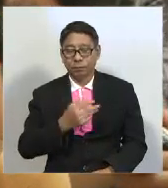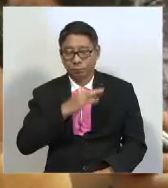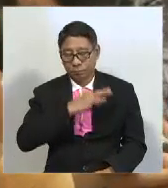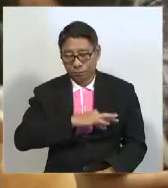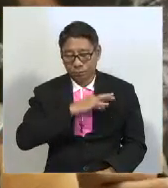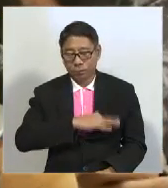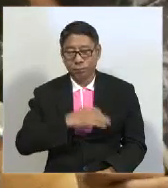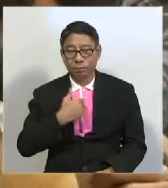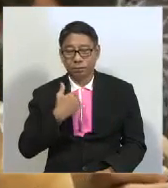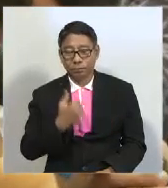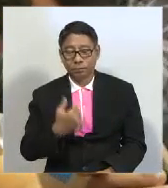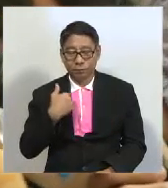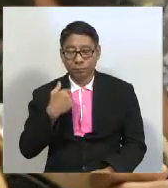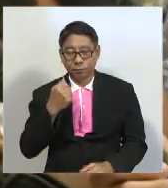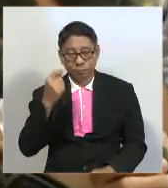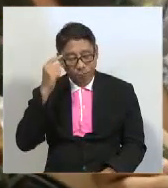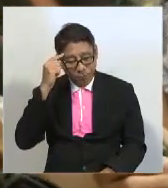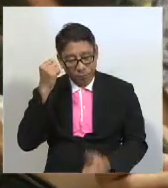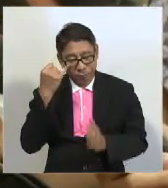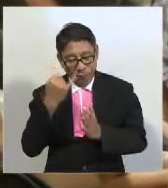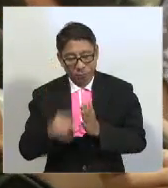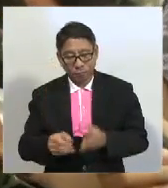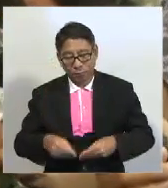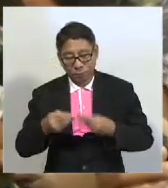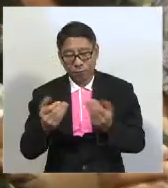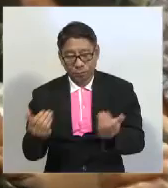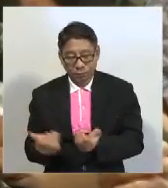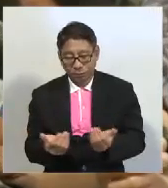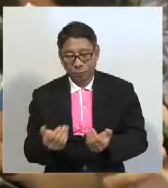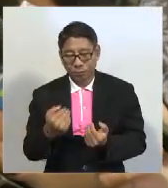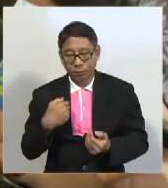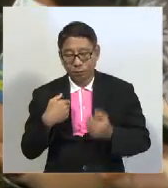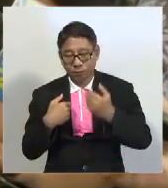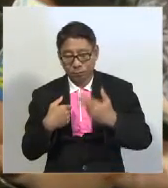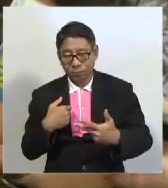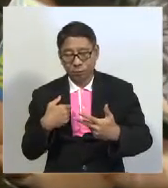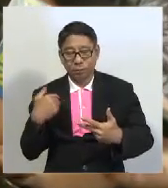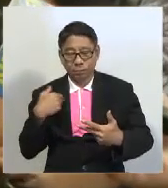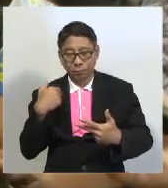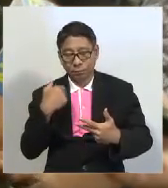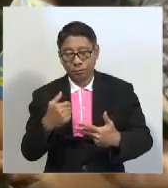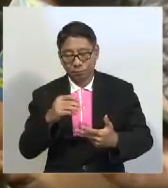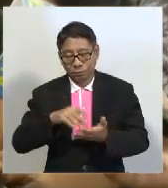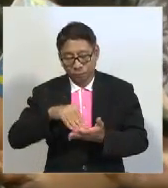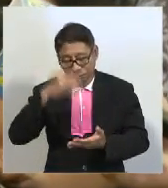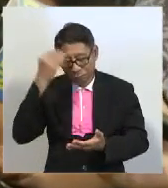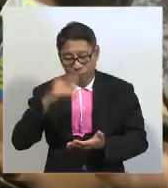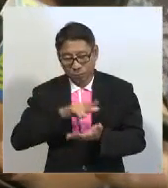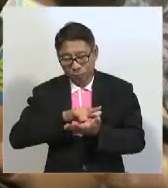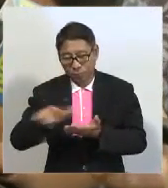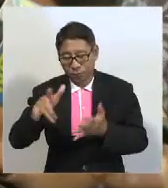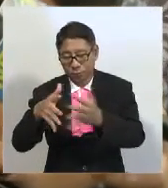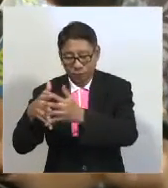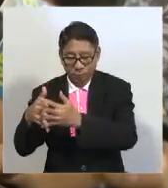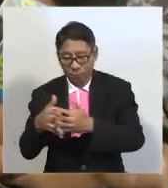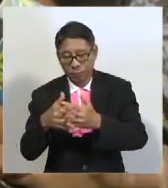าคิดผิดที่ส่งให้ลูกทั้ง3คนล้มตัวเขาด้วยไปเรียนที่สหรัฐอเมริกาตั้ง